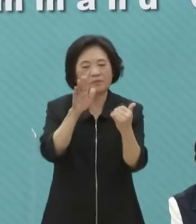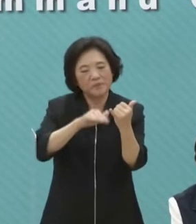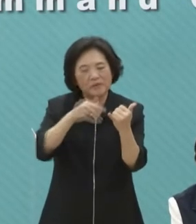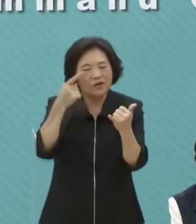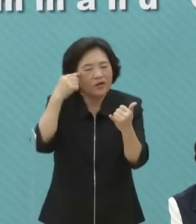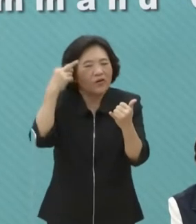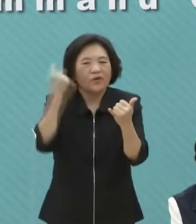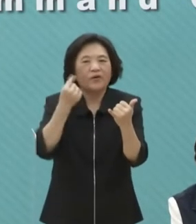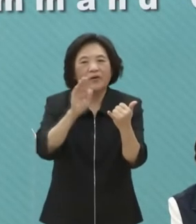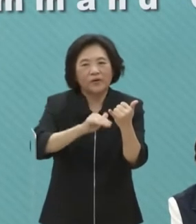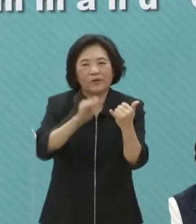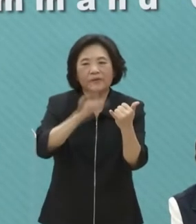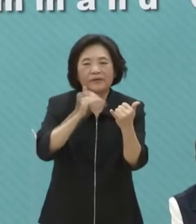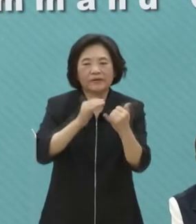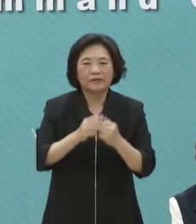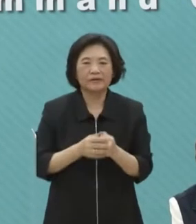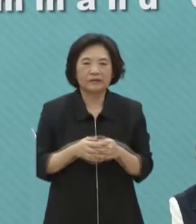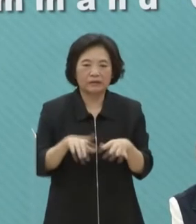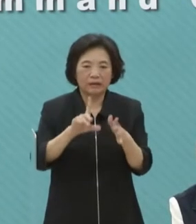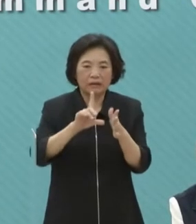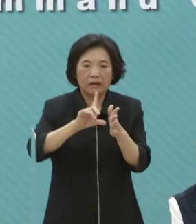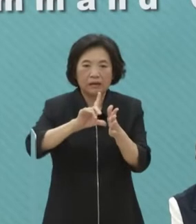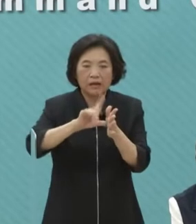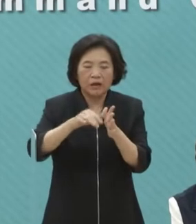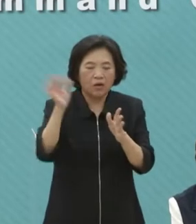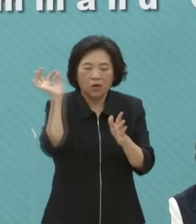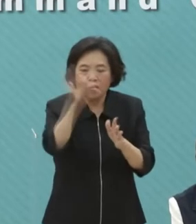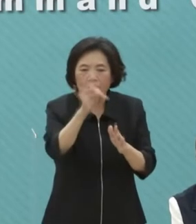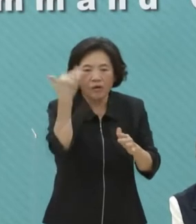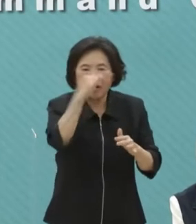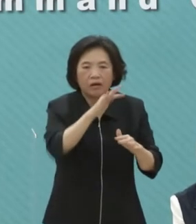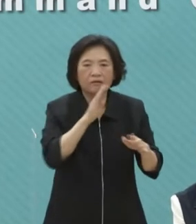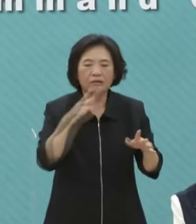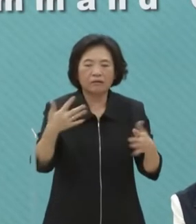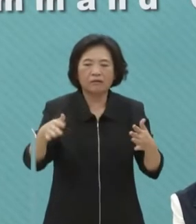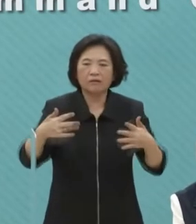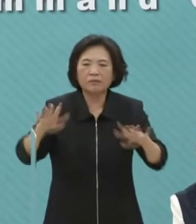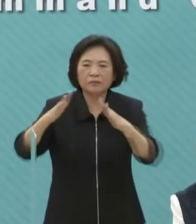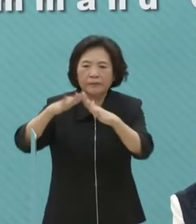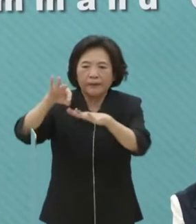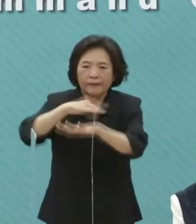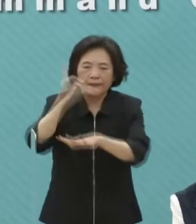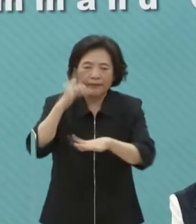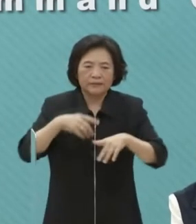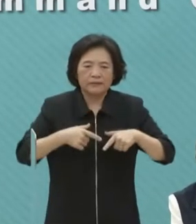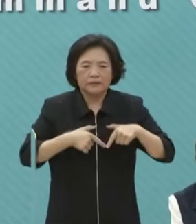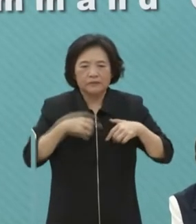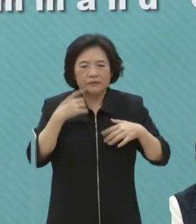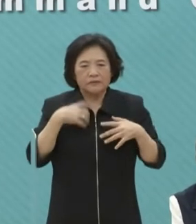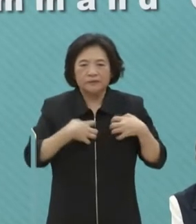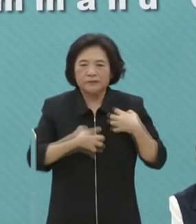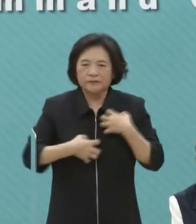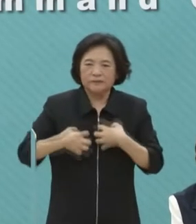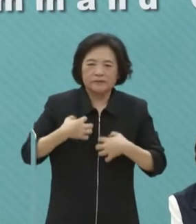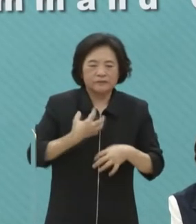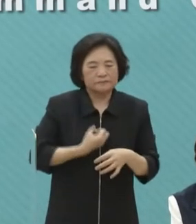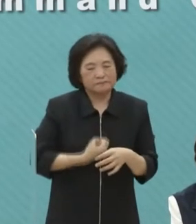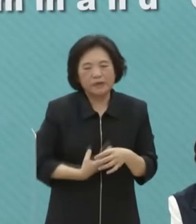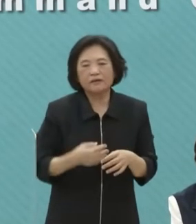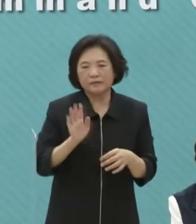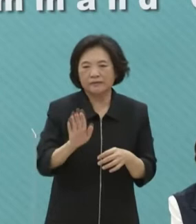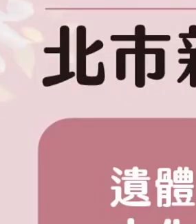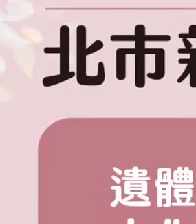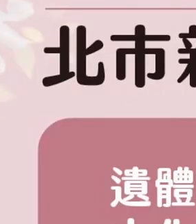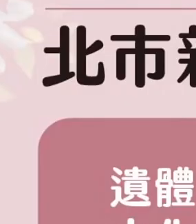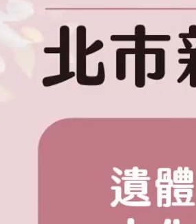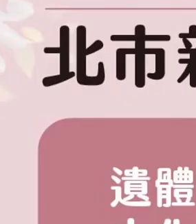为很多的时间非常的匆促，所以很多的家属其实心理上有很大的悲伤，所以我们